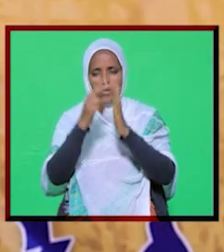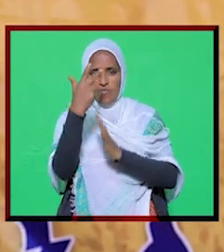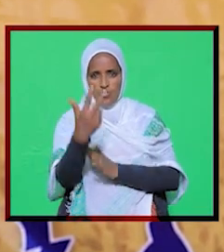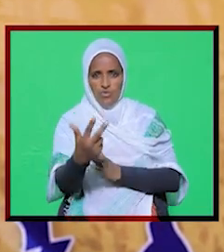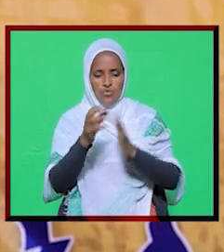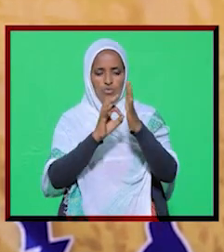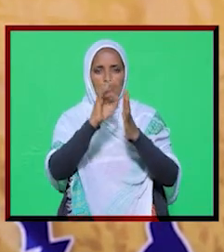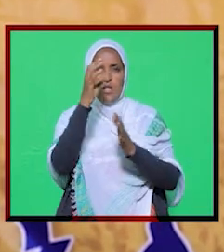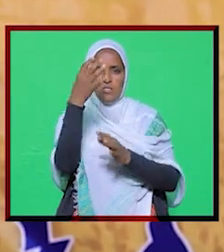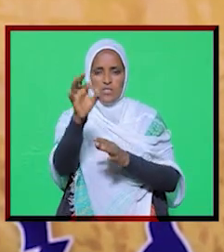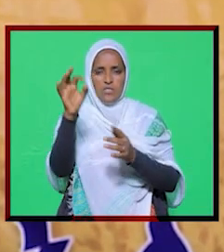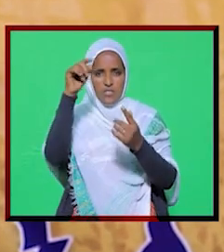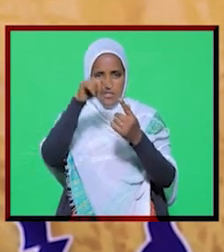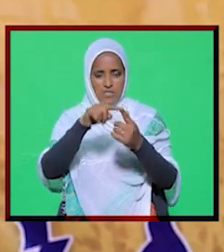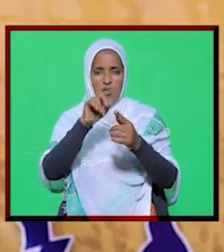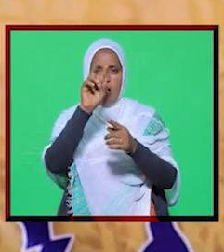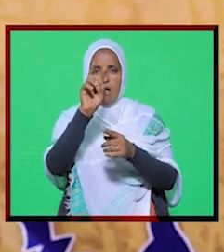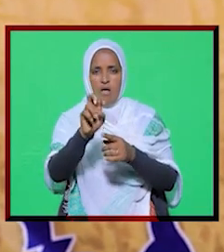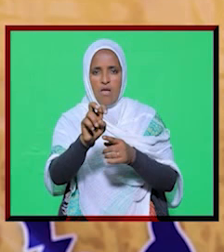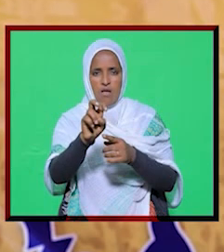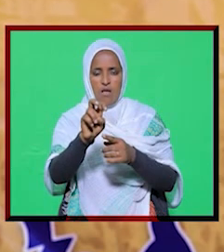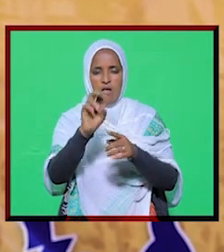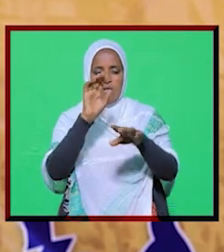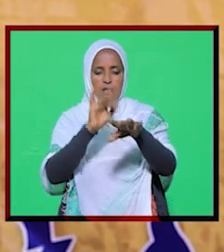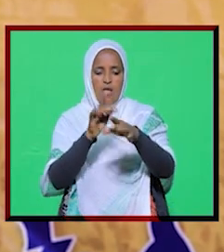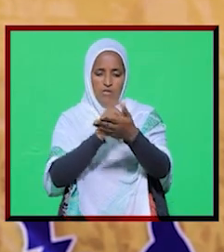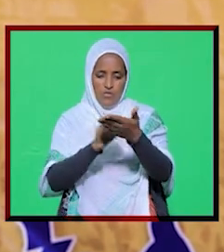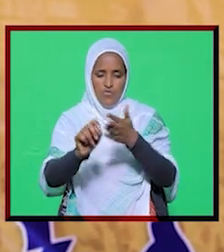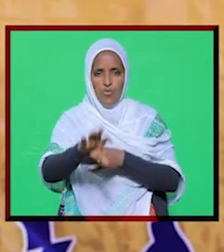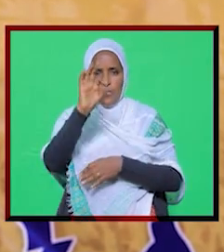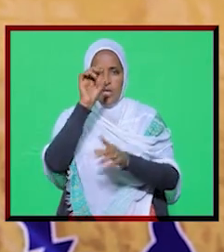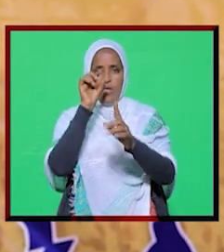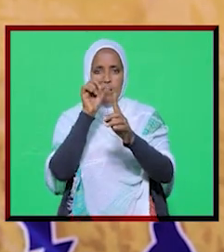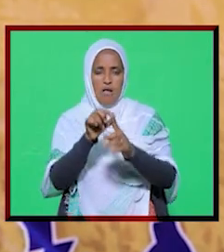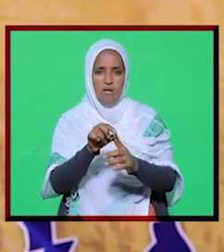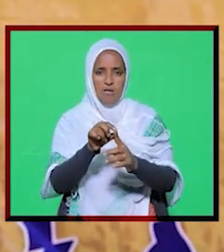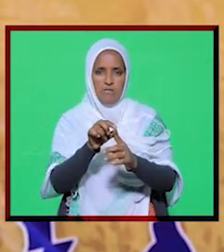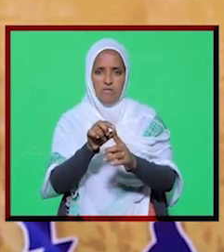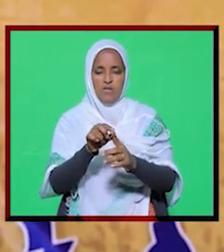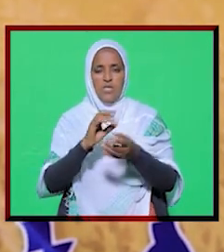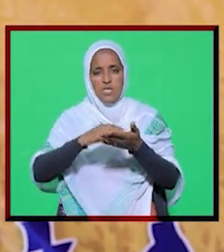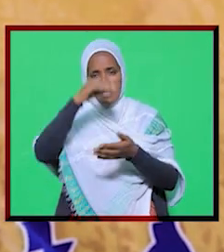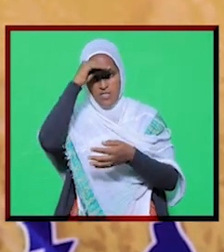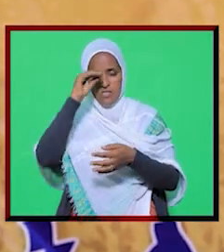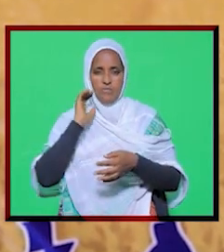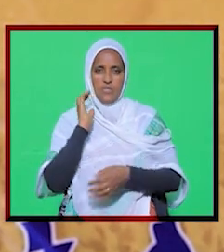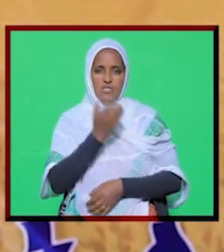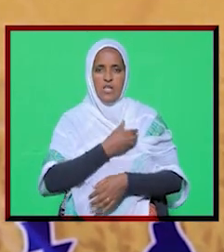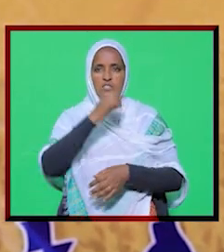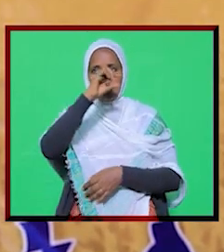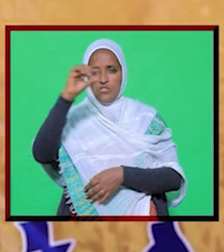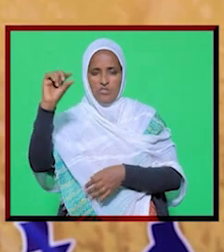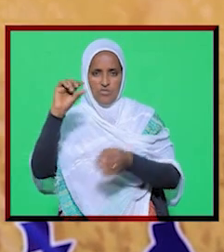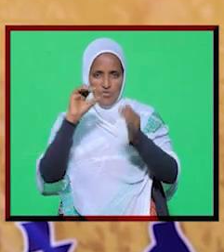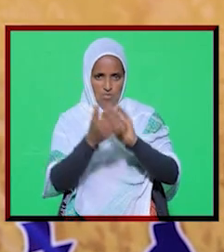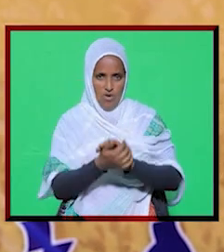3 ከቁጥር 19 እስከ 20 ላይ ተጽፎ የሚገኝ ኃይለ ቃል የትምህርታችን ርዕስ